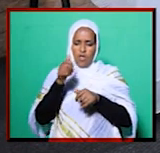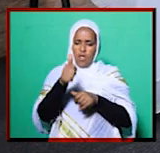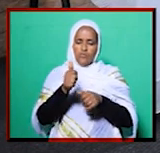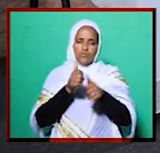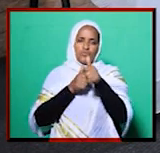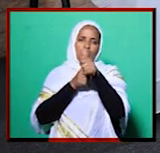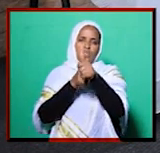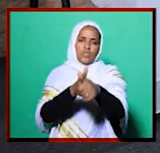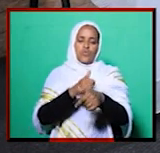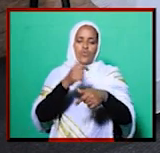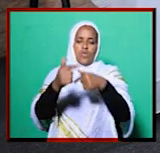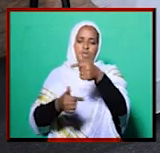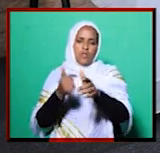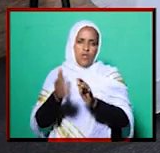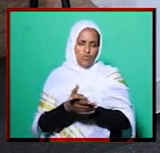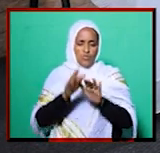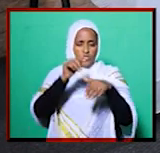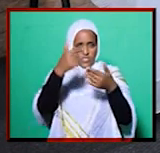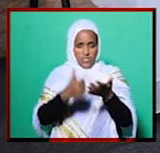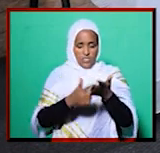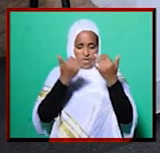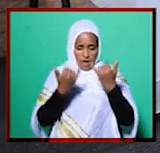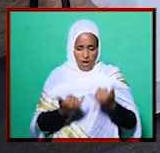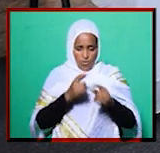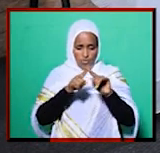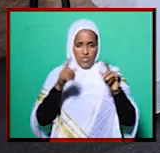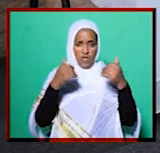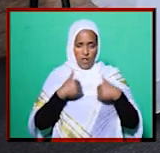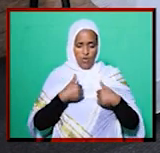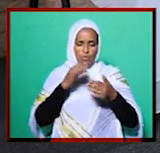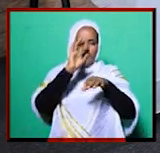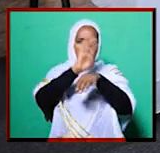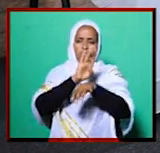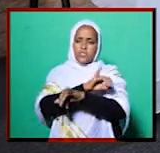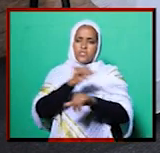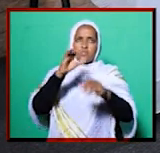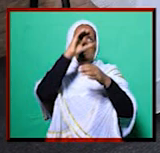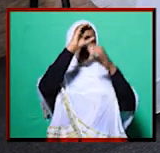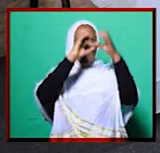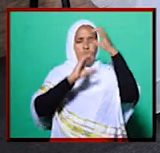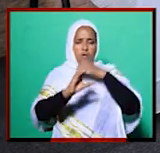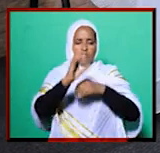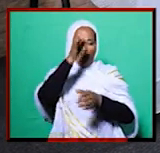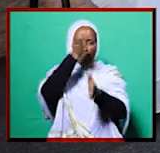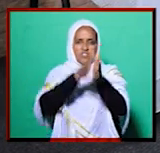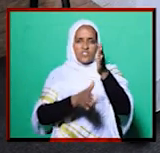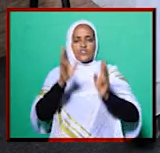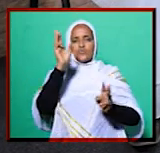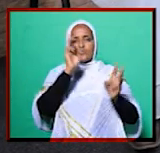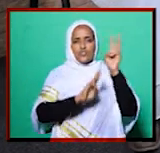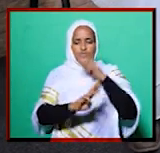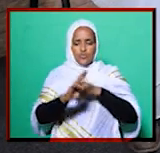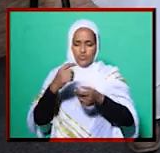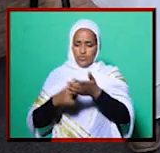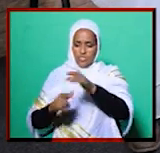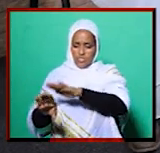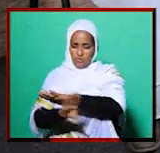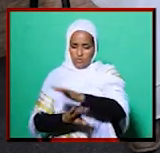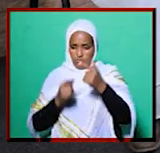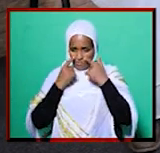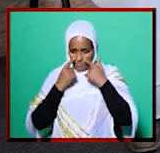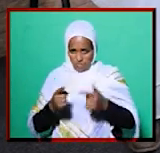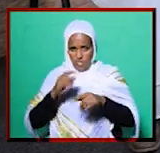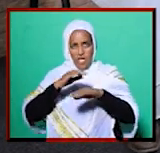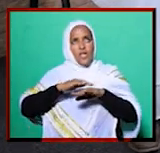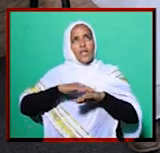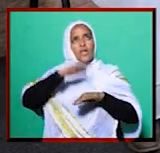ደግሞ ራሳቸውን ተከትለው ይሄዳሉ። ስለዚህ አሁን ግን ያለው እንደ ቤተ ክርስቲያን መዋቅር ሳይሆን የአፈጻጸም ችግሮች